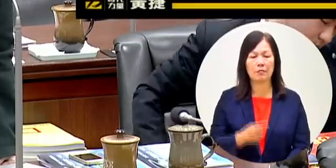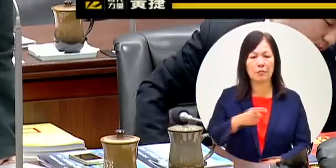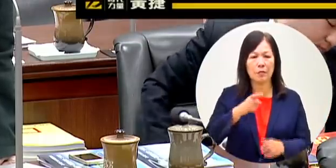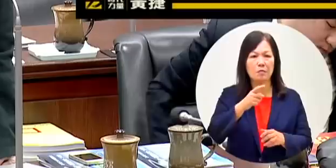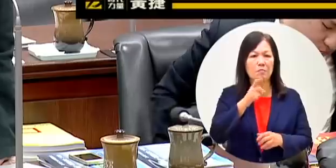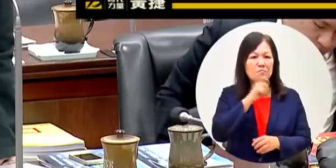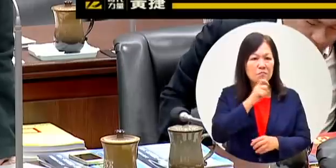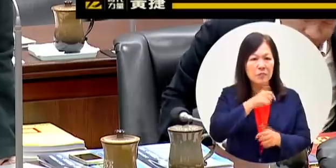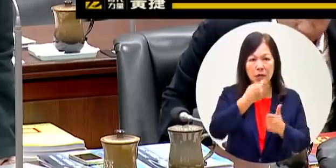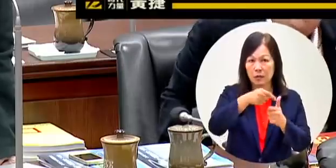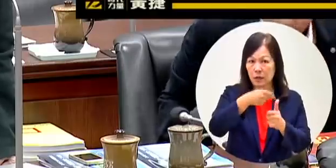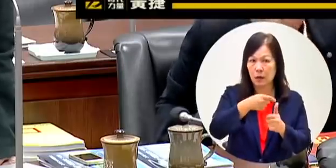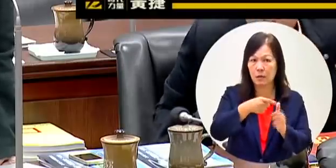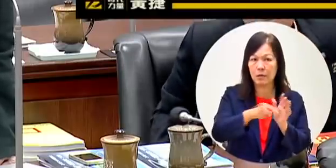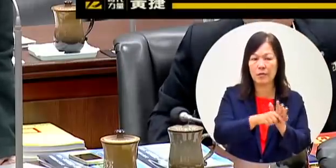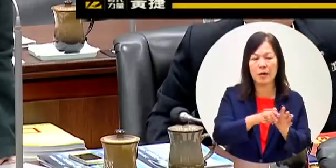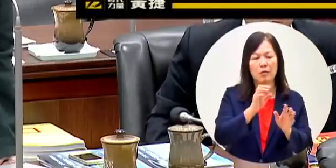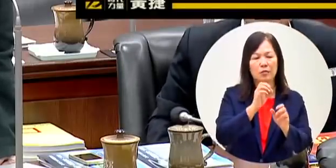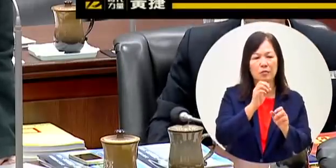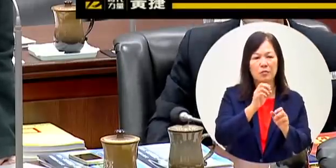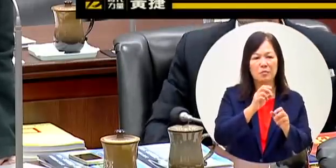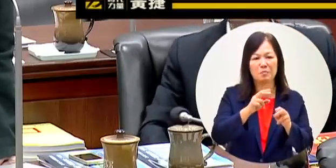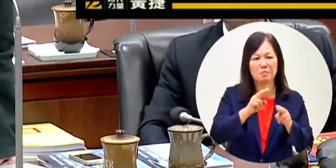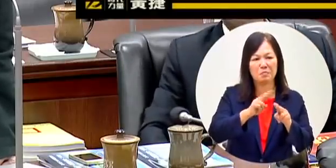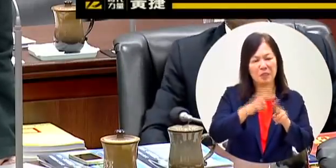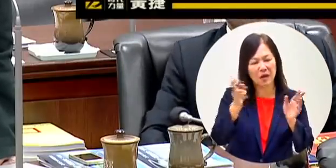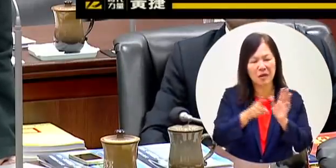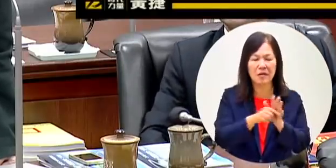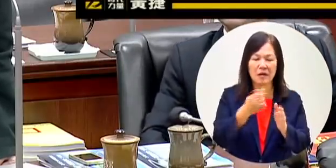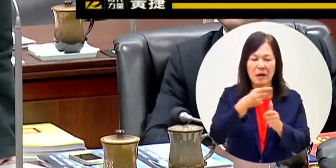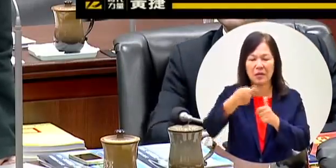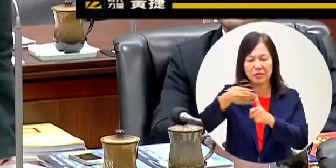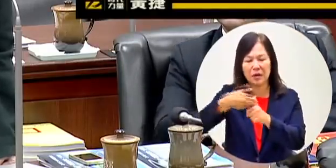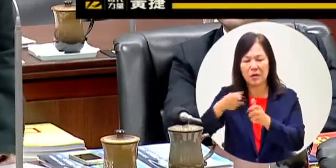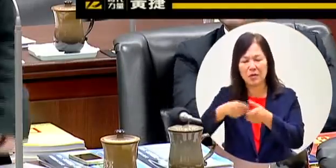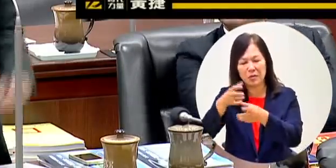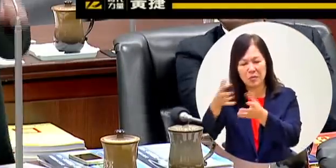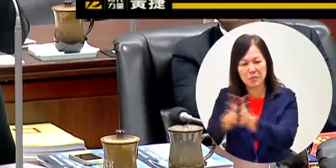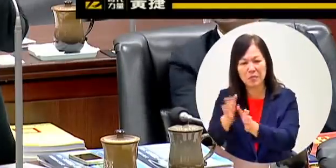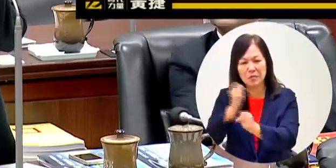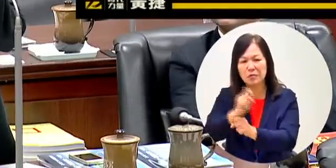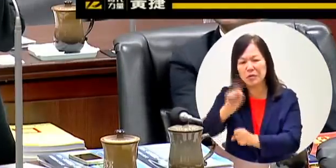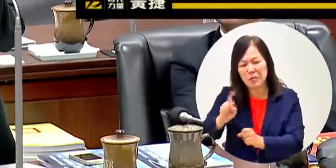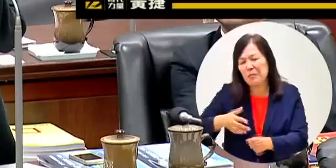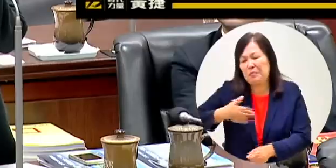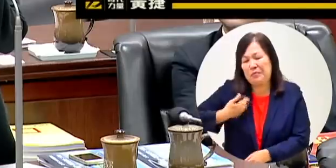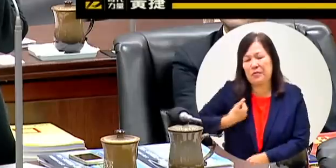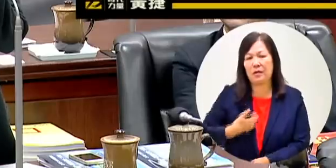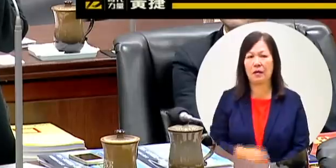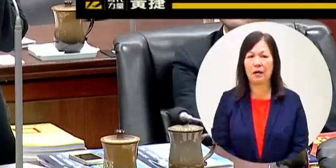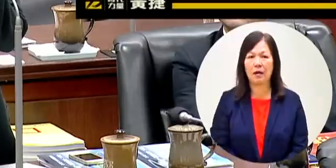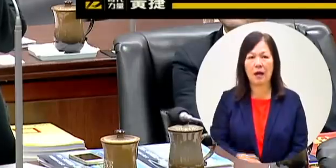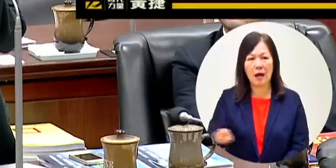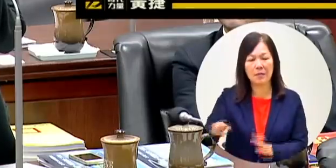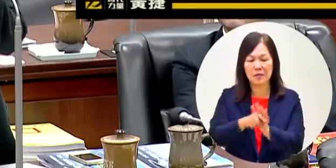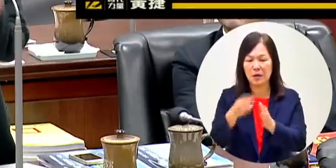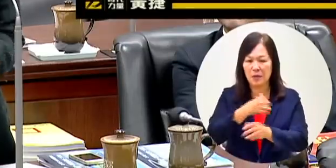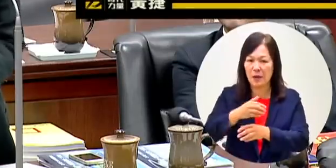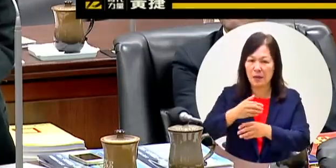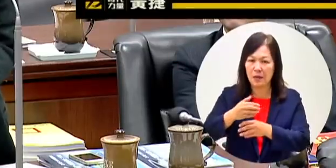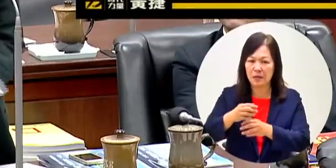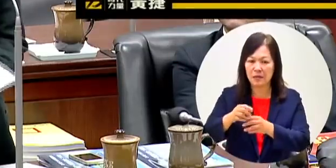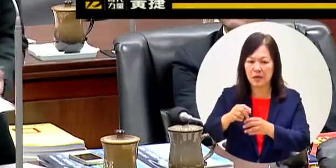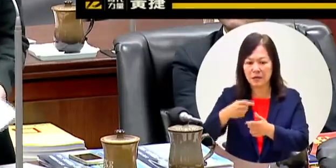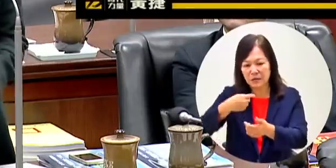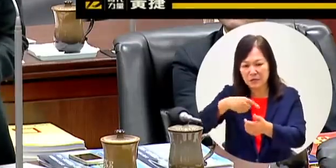开放了，不知道教育部在做什么东西，然后说教育部的部编版也不知道在编什么东西，这个是我